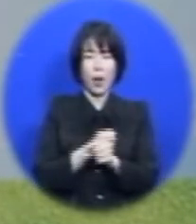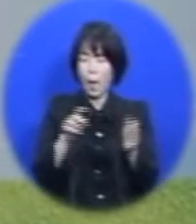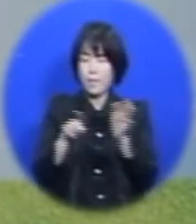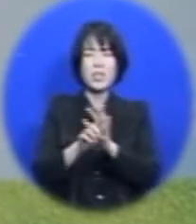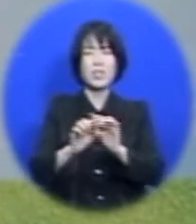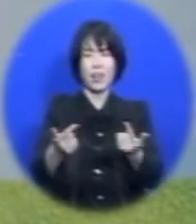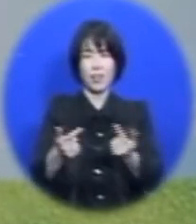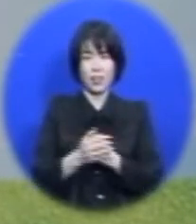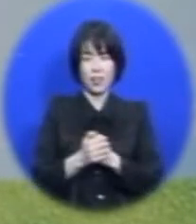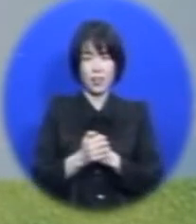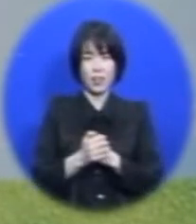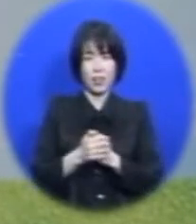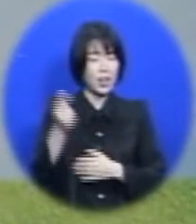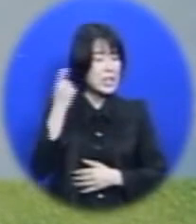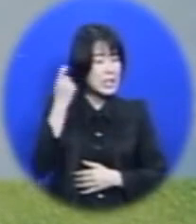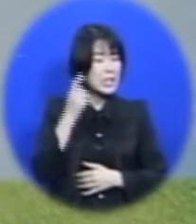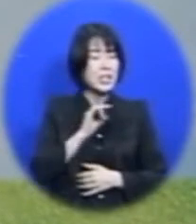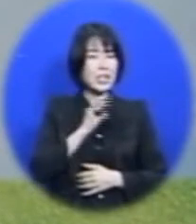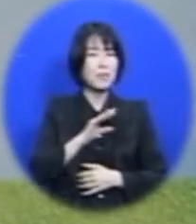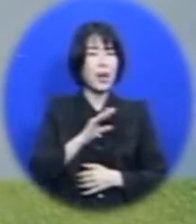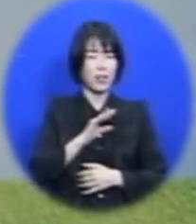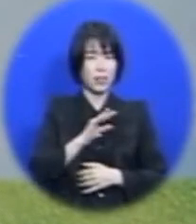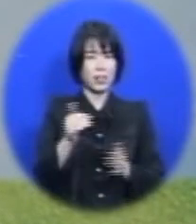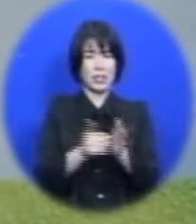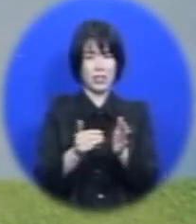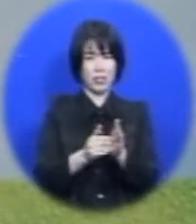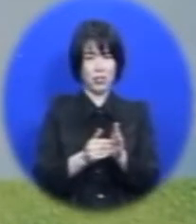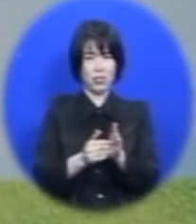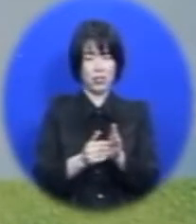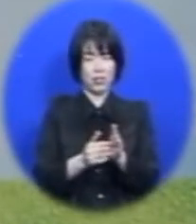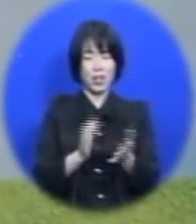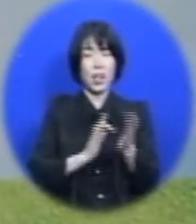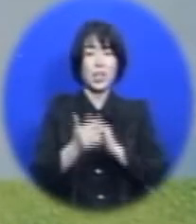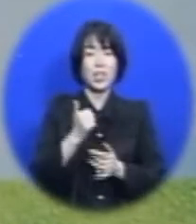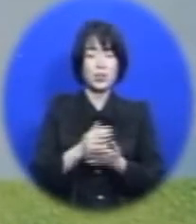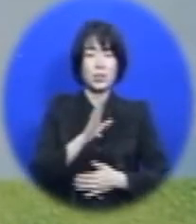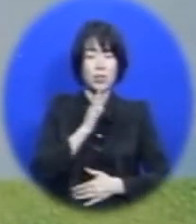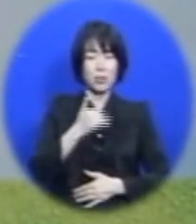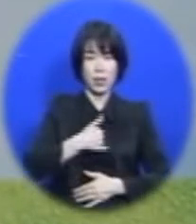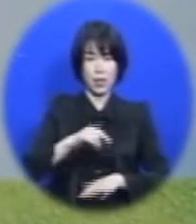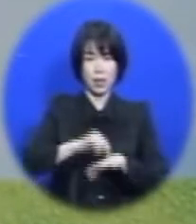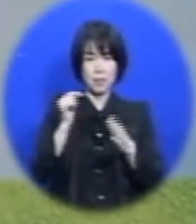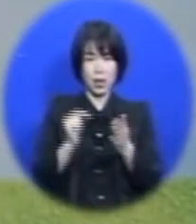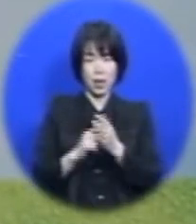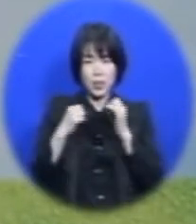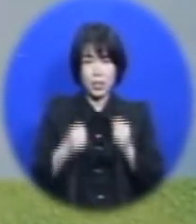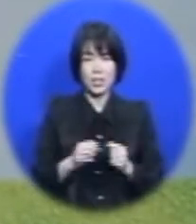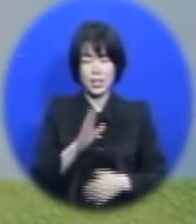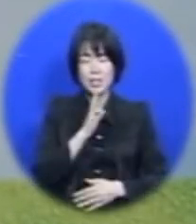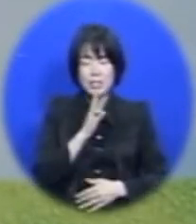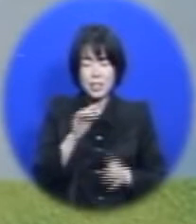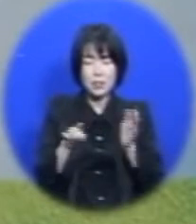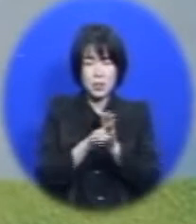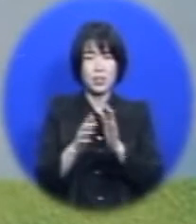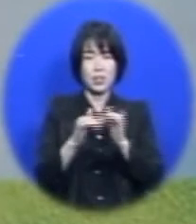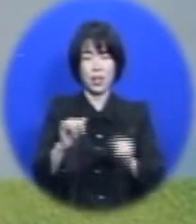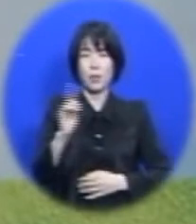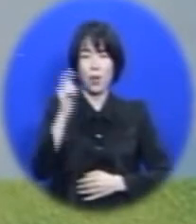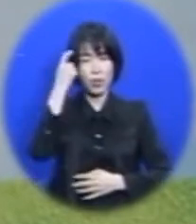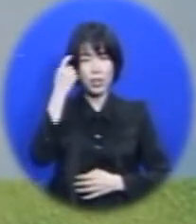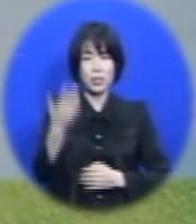거예요. 듣기만 하고 마는 겁니다. 예수님이 정말 내 마음에 계시다는 것을 진짜 믿는 사람은 어떨까요?